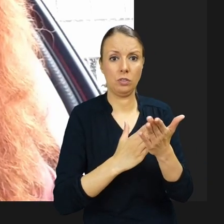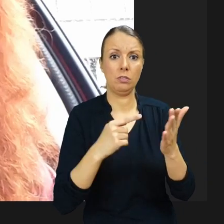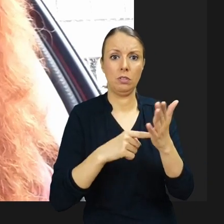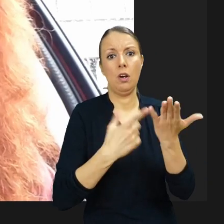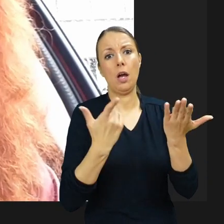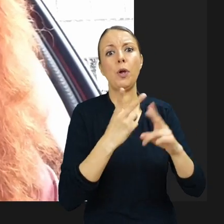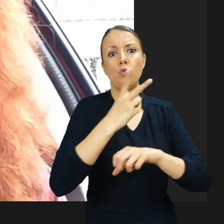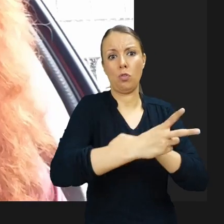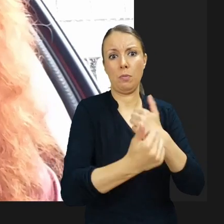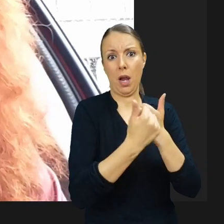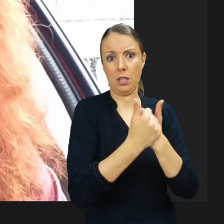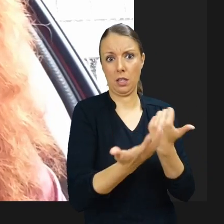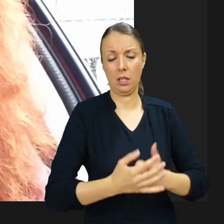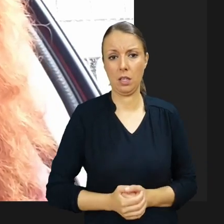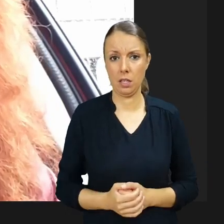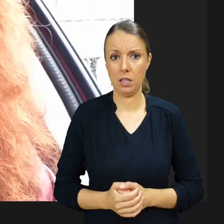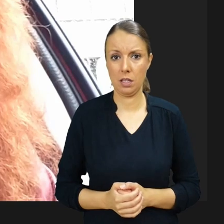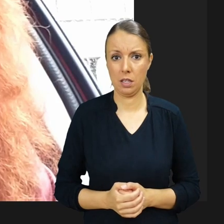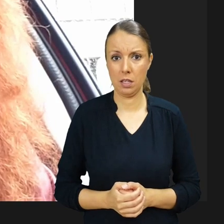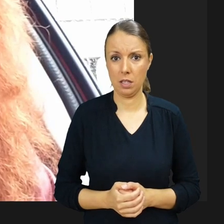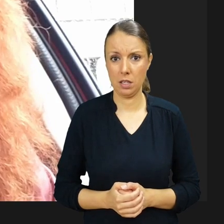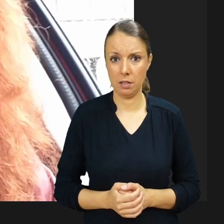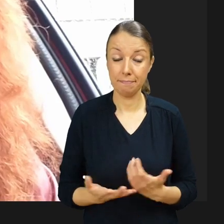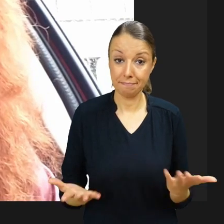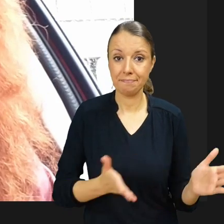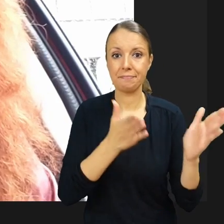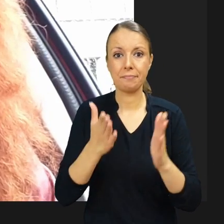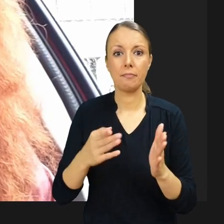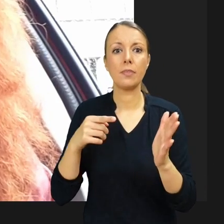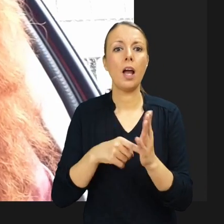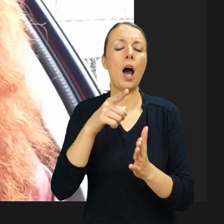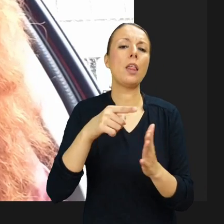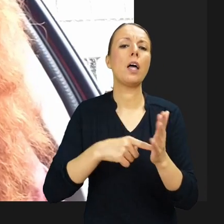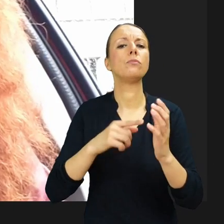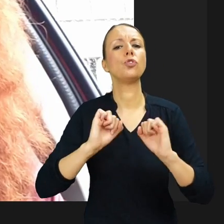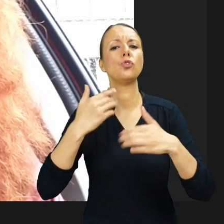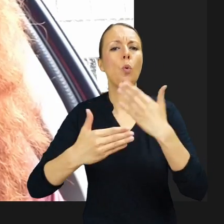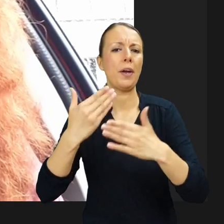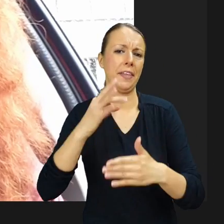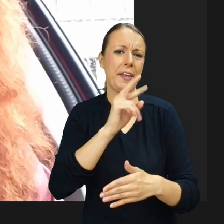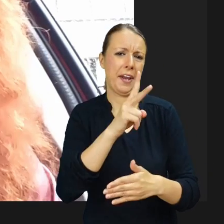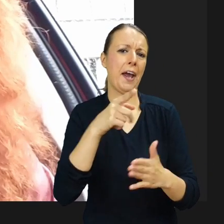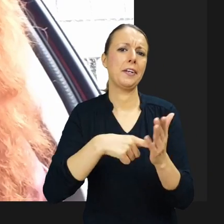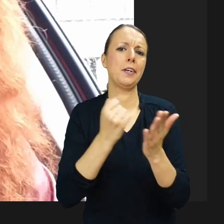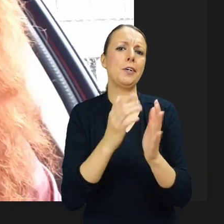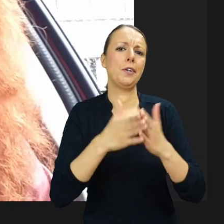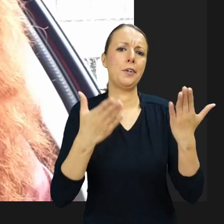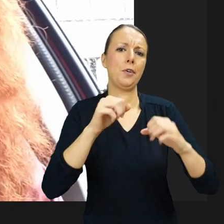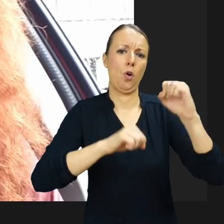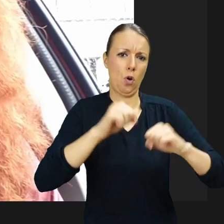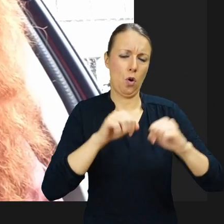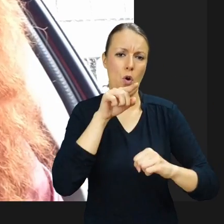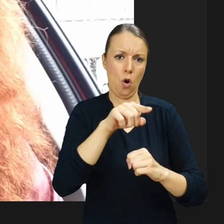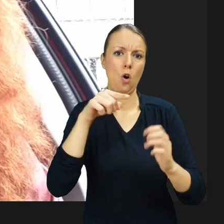I za trafne należało uznać postępowanie TK w sprawie niniejszej. Wniosek o udostępnienie żądanych informacji nie mógł być